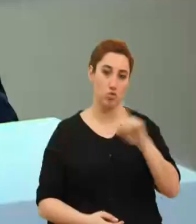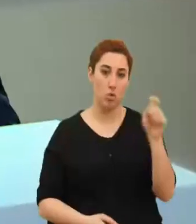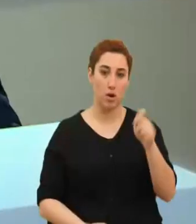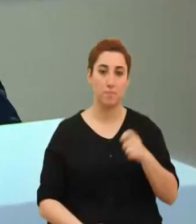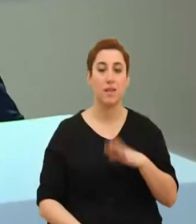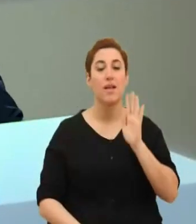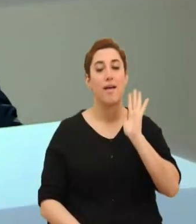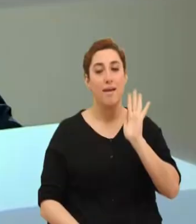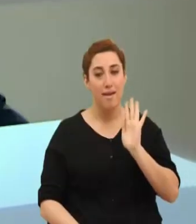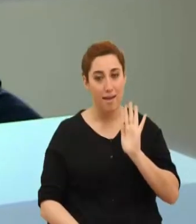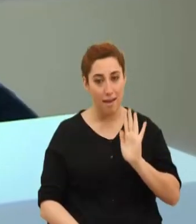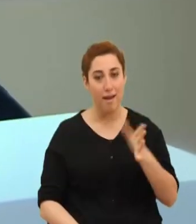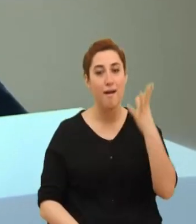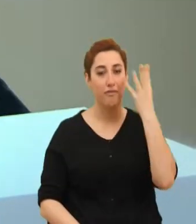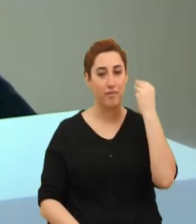sorsana. Ha,